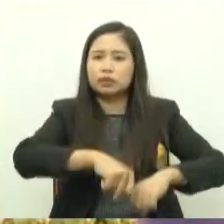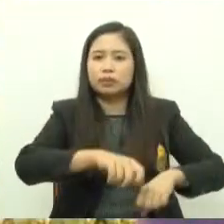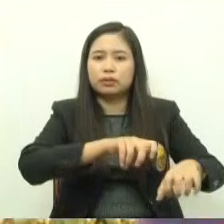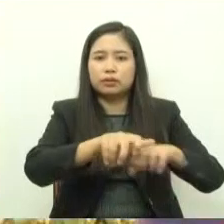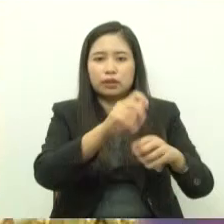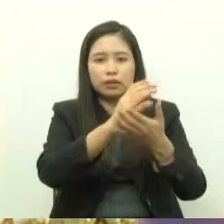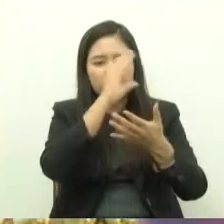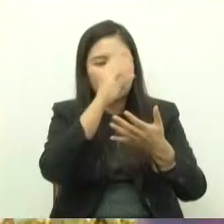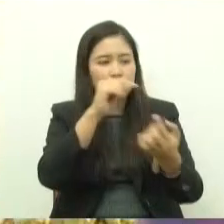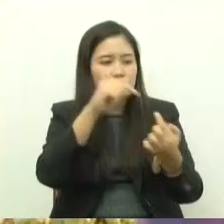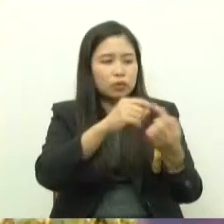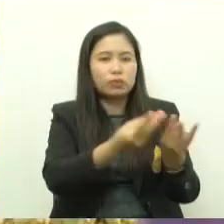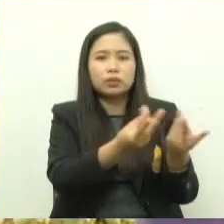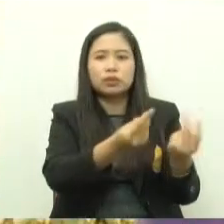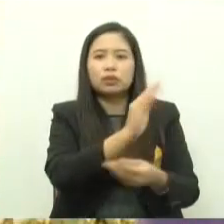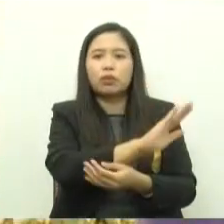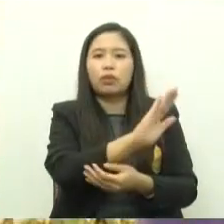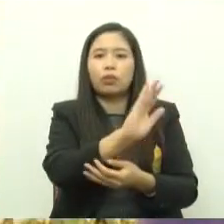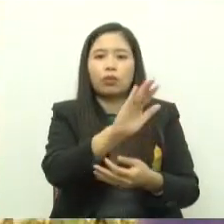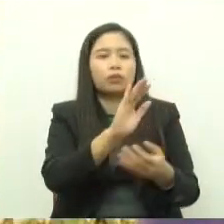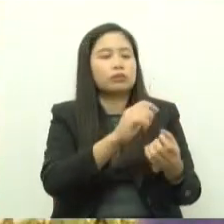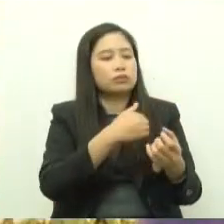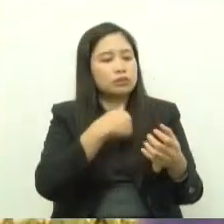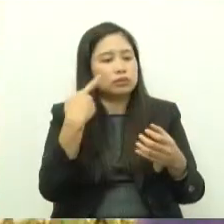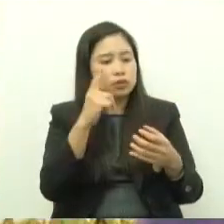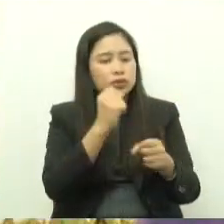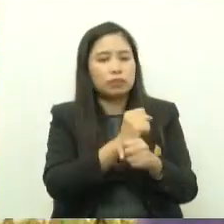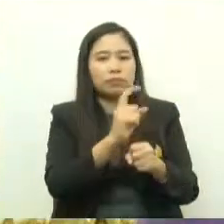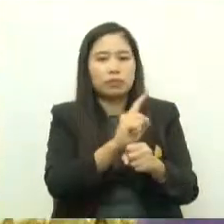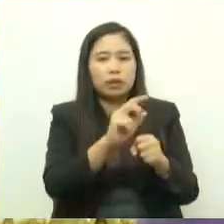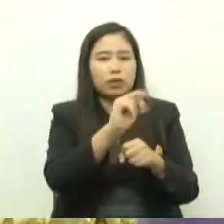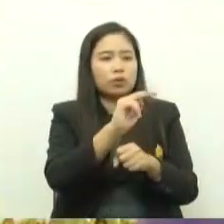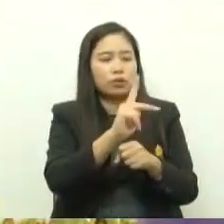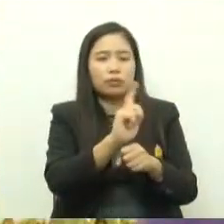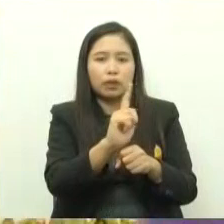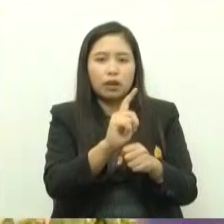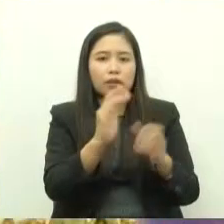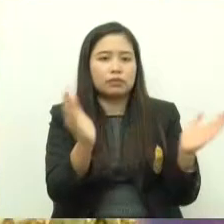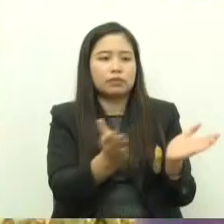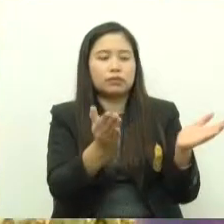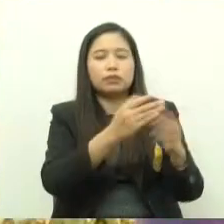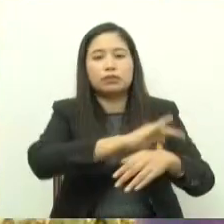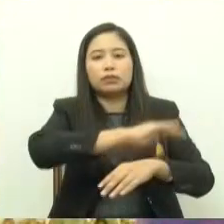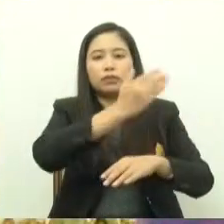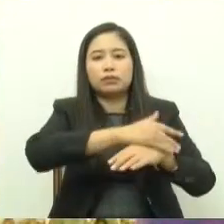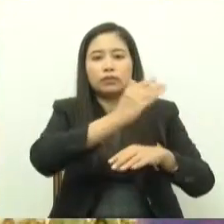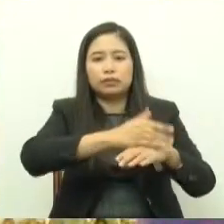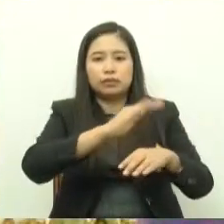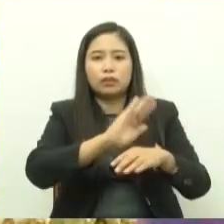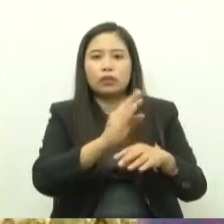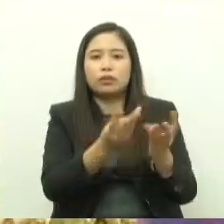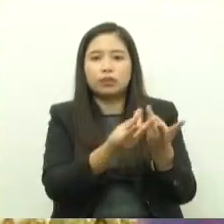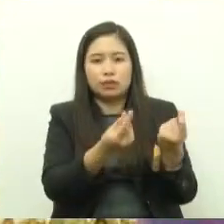เกาะพื้นที่เป็นฐานมีนวัตกรรมวันนี้ผมก็เลยอยากเชิญชวนท่านทั้งหลายได้มารับฟังในของเขต